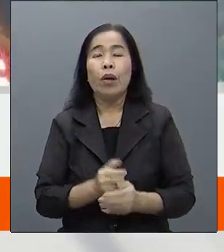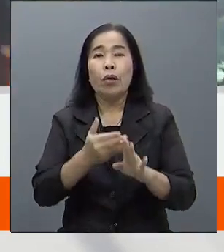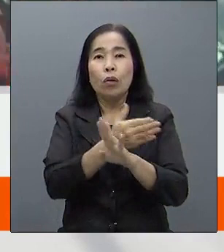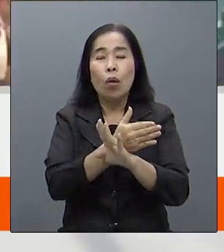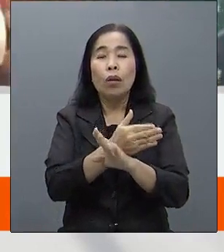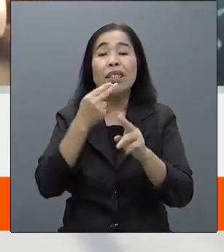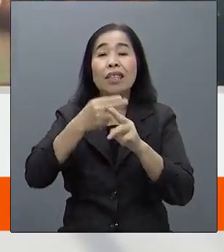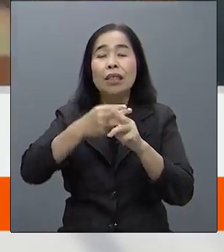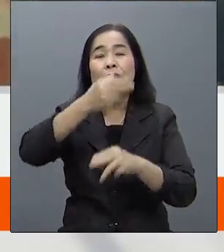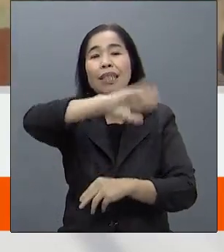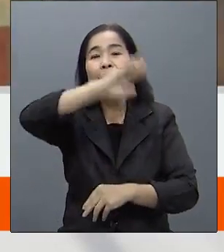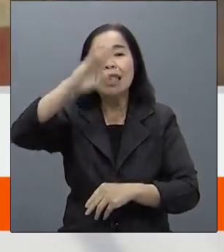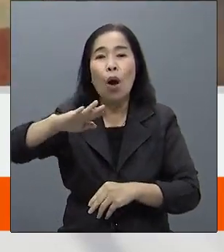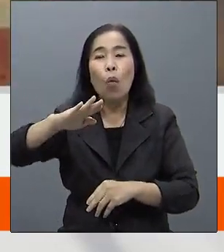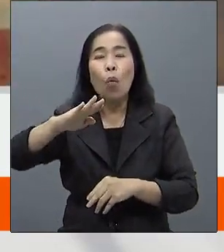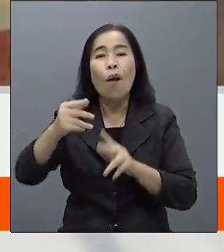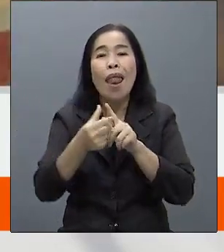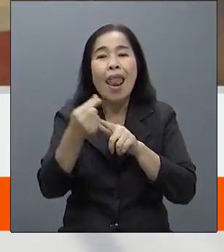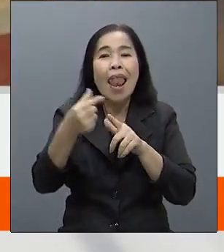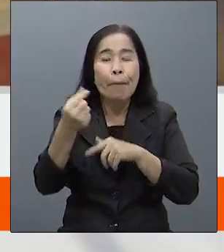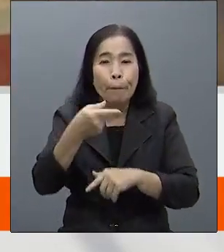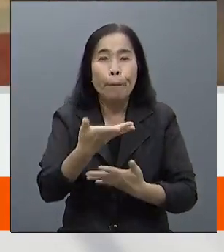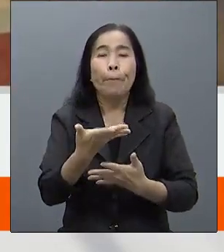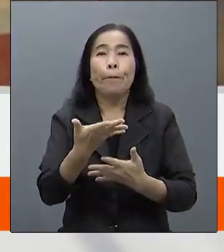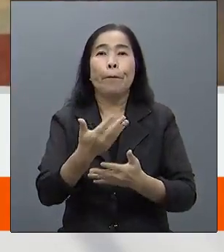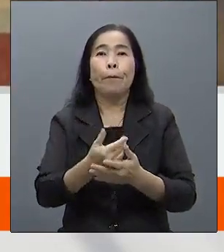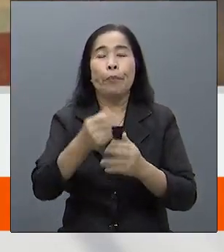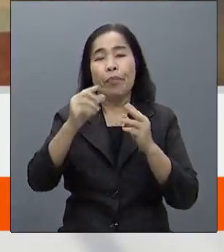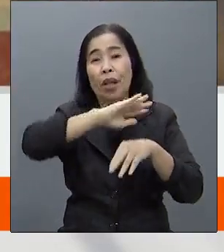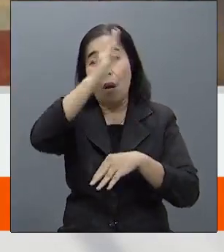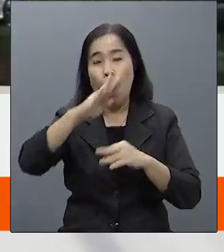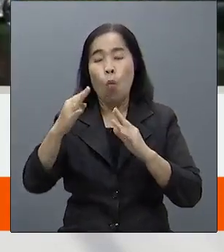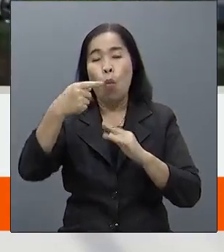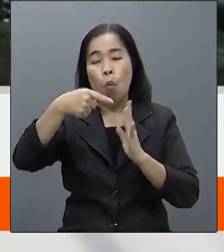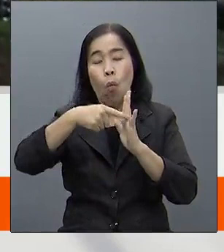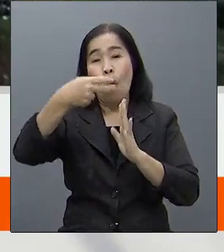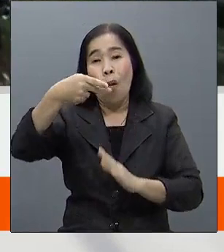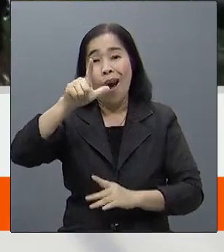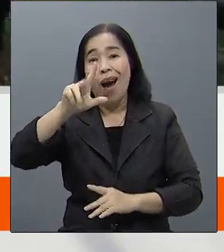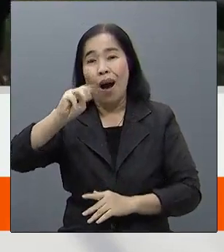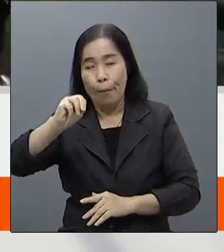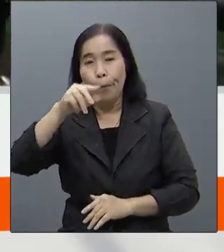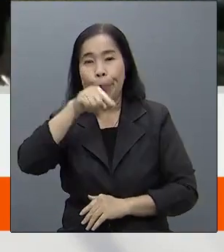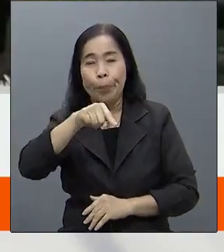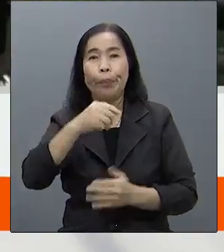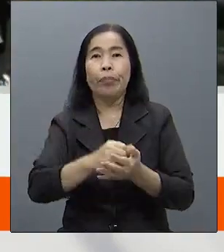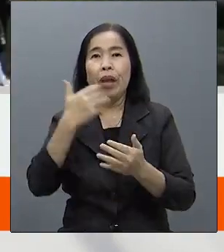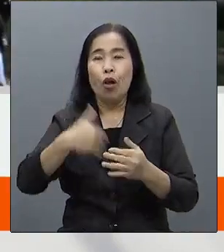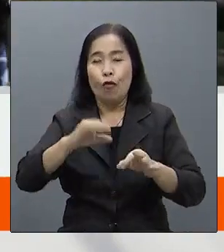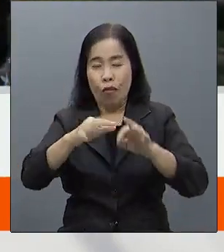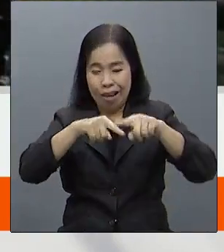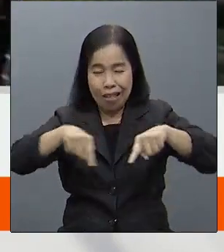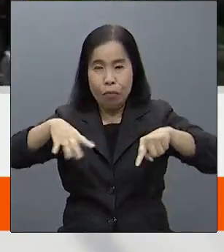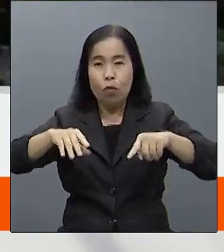นะครับแล้วก็ต่อที่เขาชะพลูนี่นะครับไฟจะไหม้อยู่ด้านบนยังไม่ลงไปถึงด้านล่างเขาที่จะ